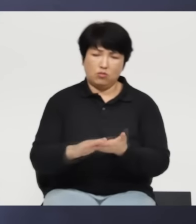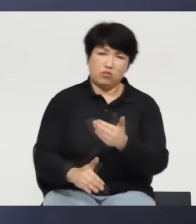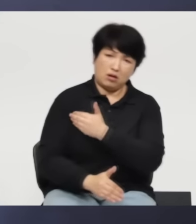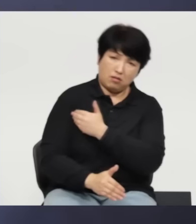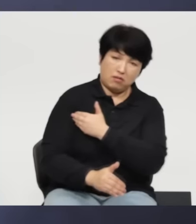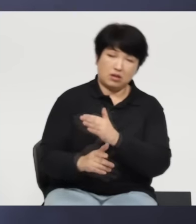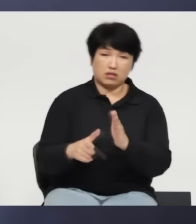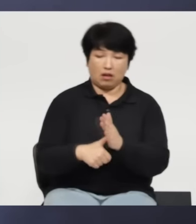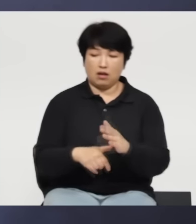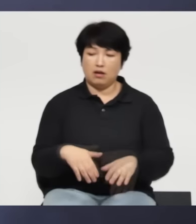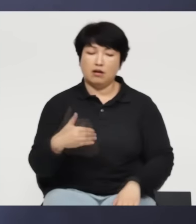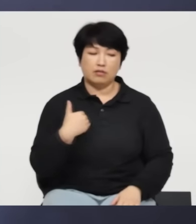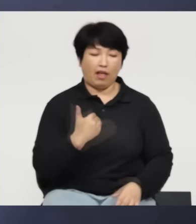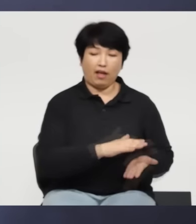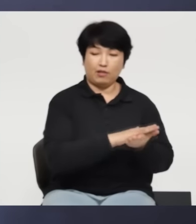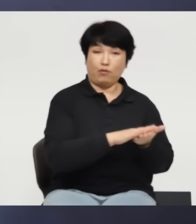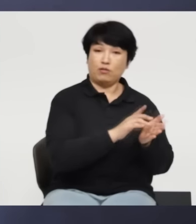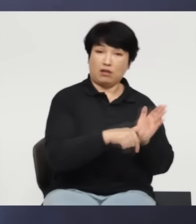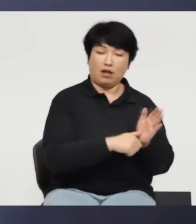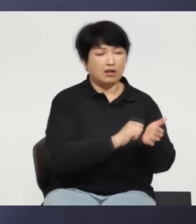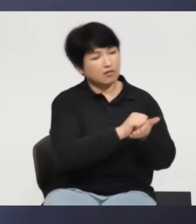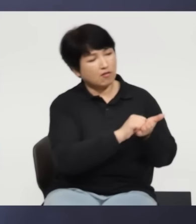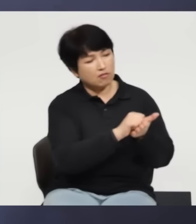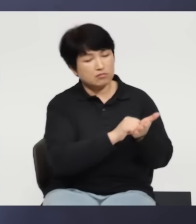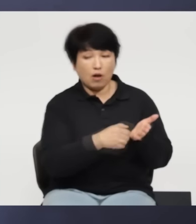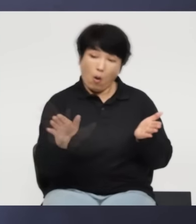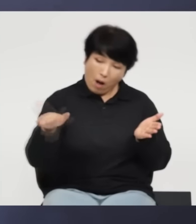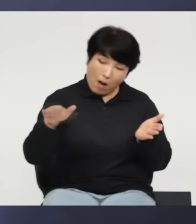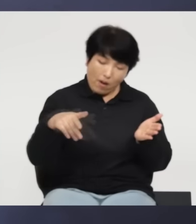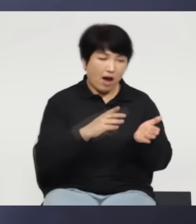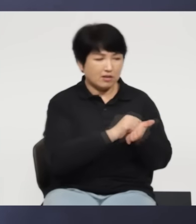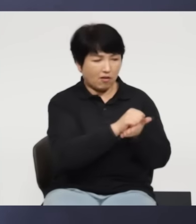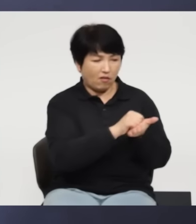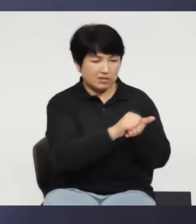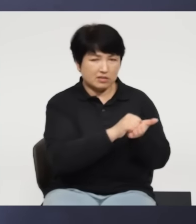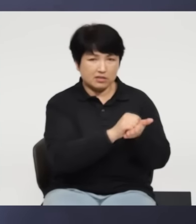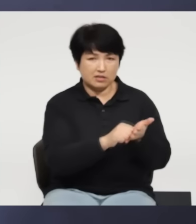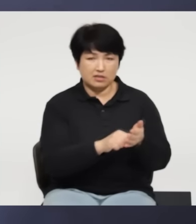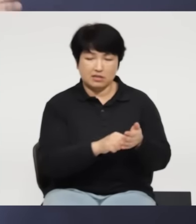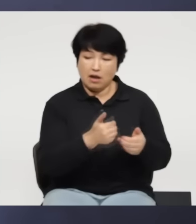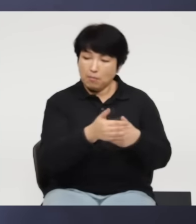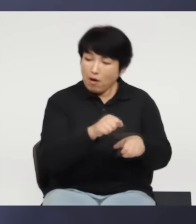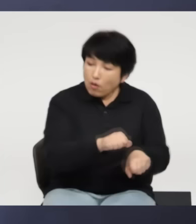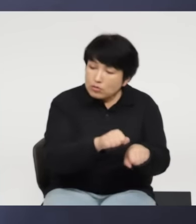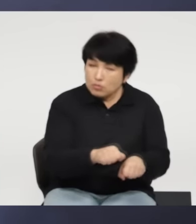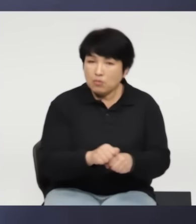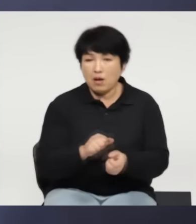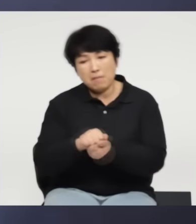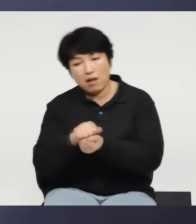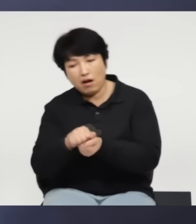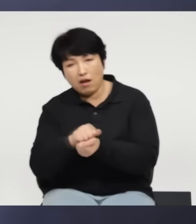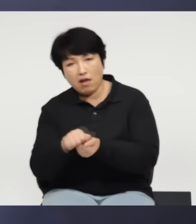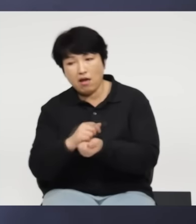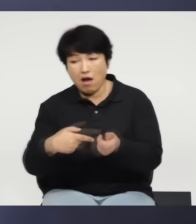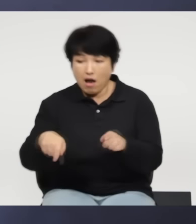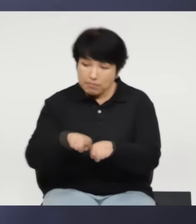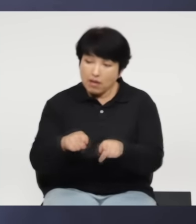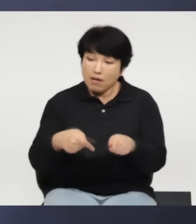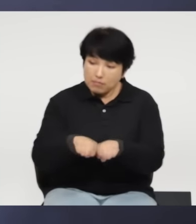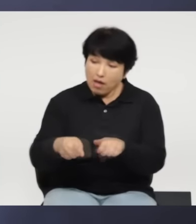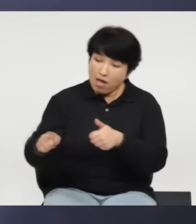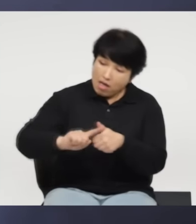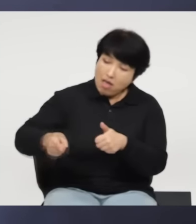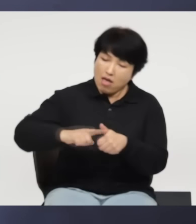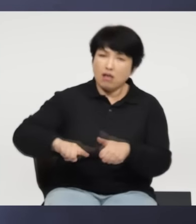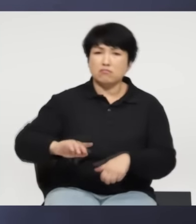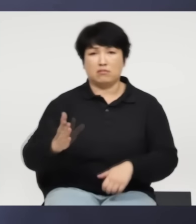그냥 놀자 그러면 내 하는 놀이에 데리고 오면 돼요. 설거지하고 놀래? 방 청소하고 놀래? 빨래하고 놀래? 이렇게 하면